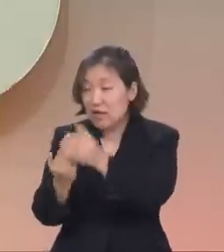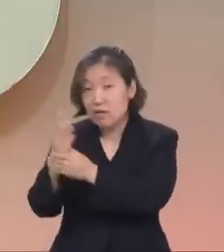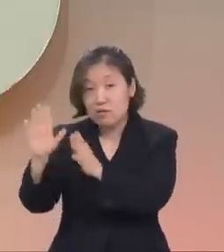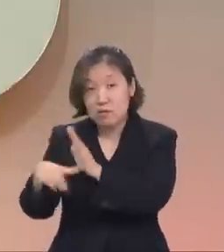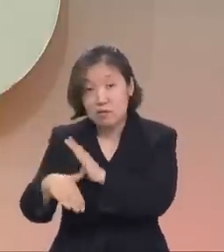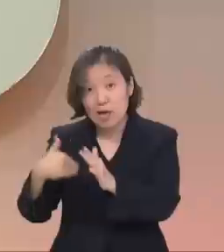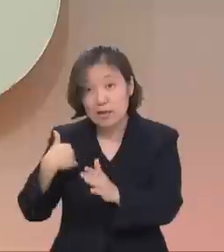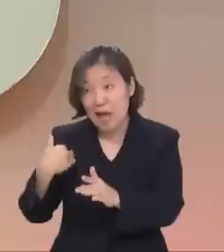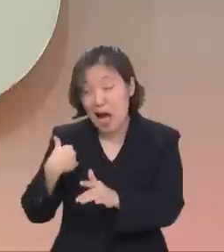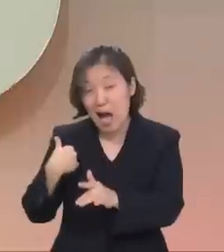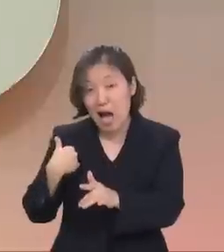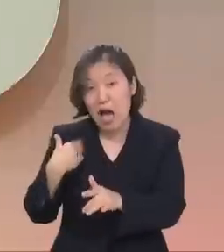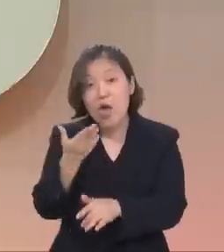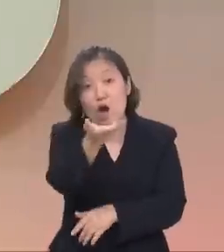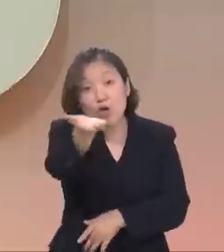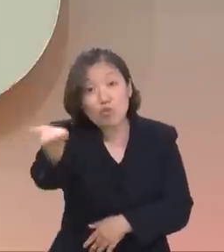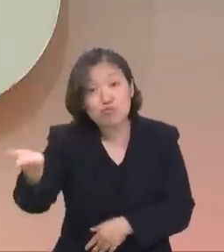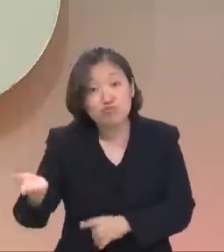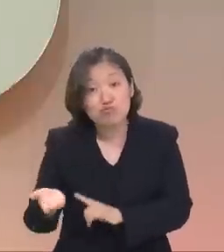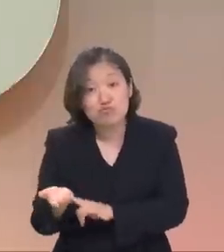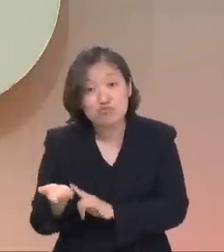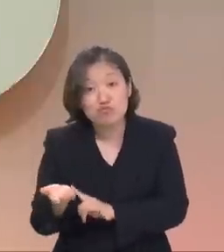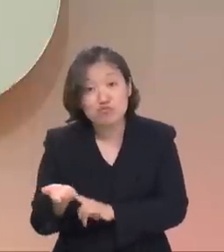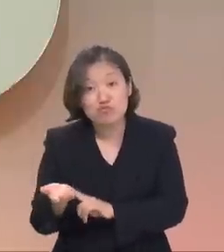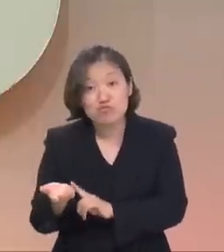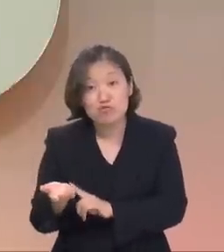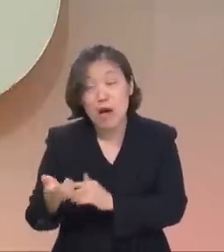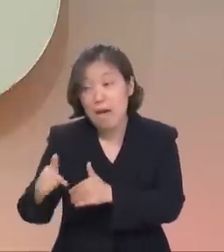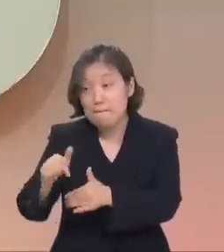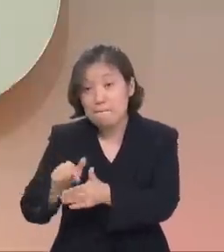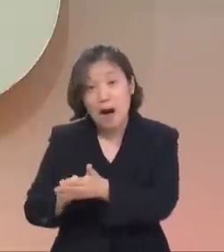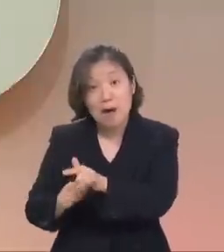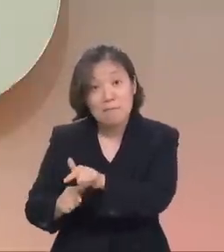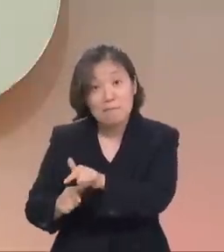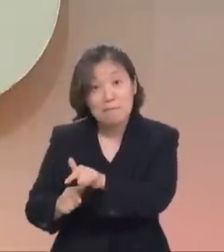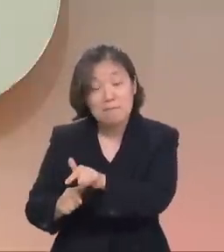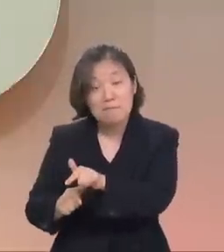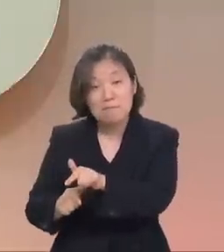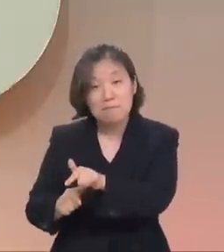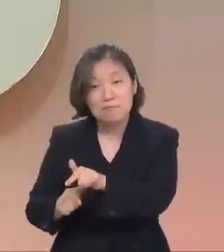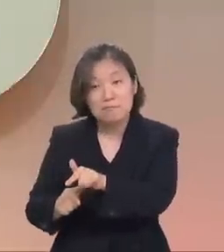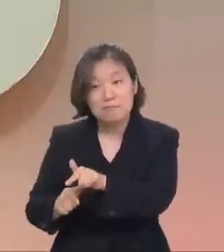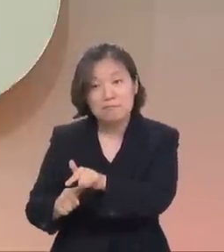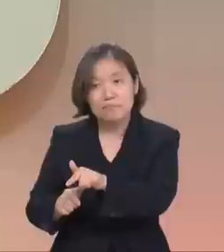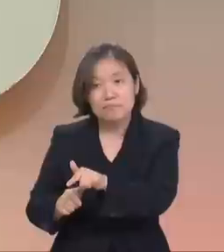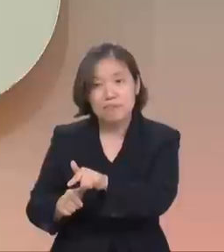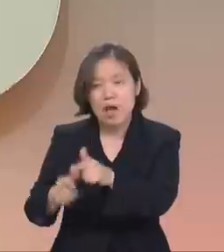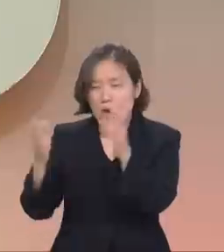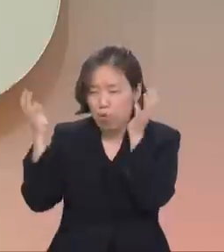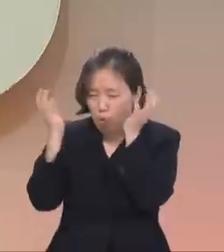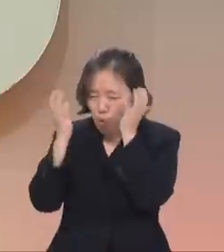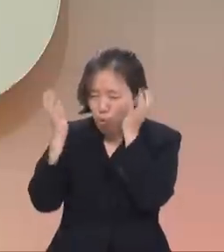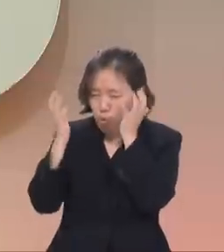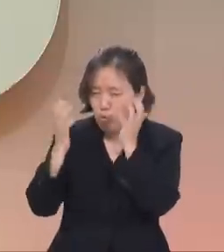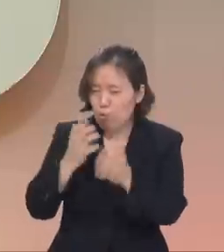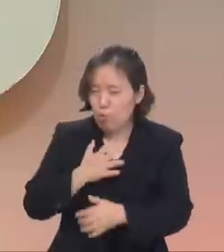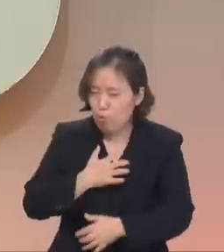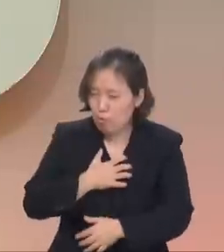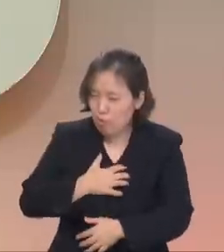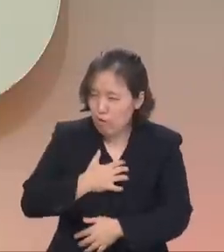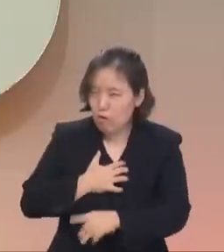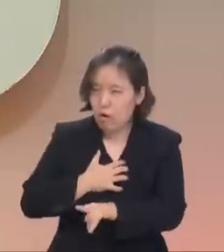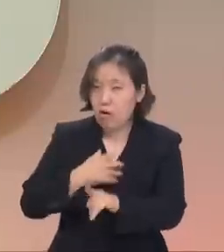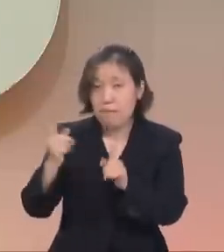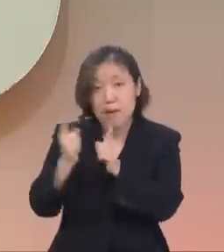과연 나는 우리는 어떤 마음가짐으로 그 시련과 역경을 대할